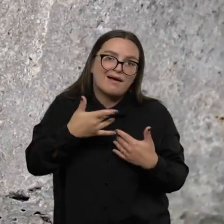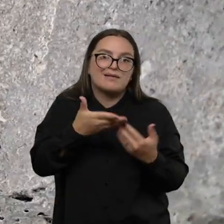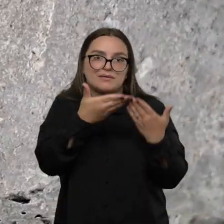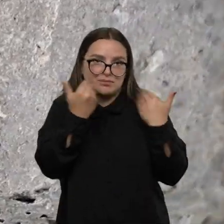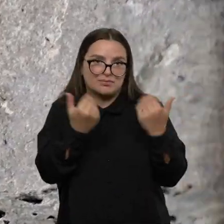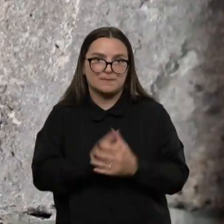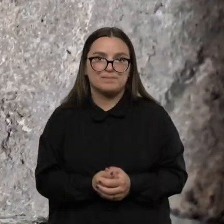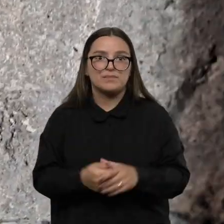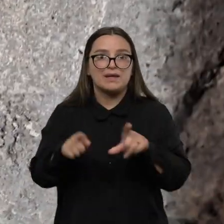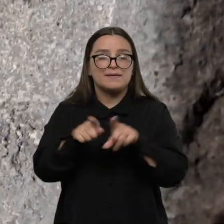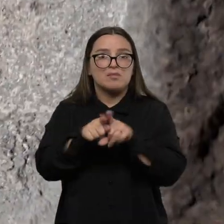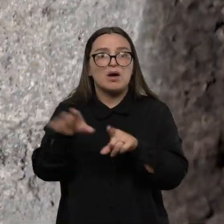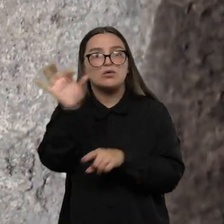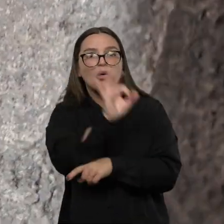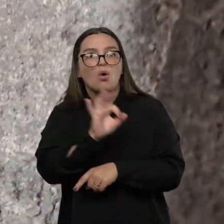kita visai